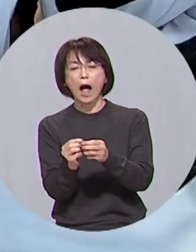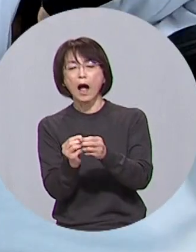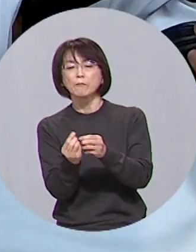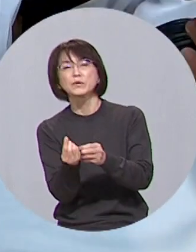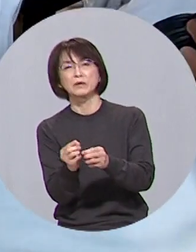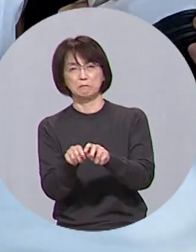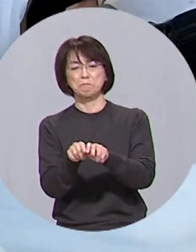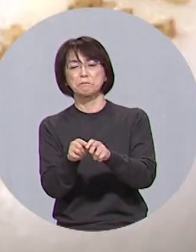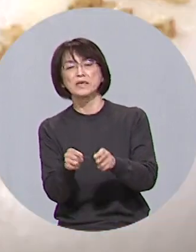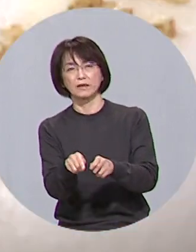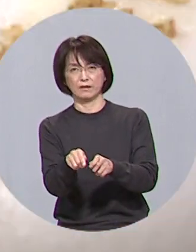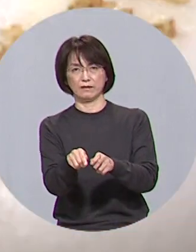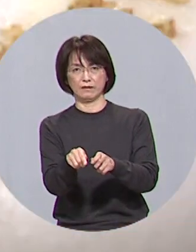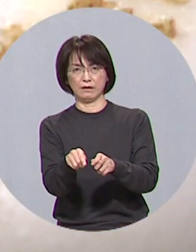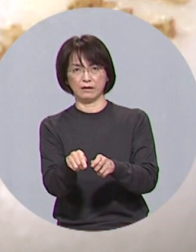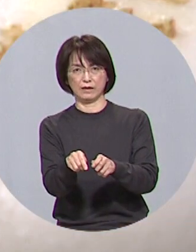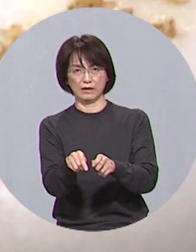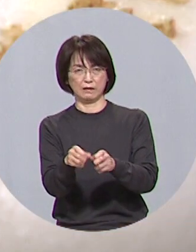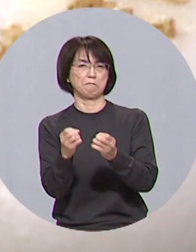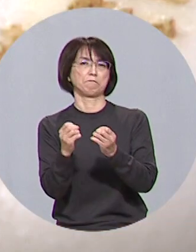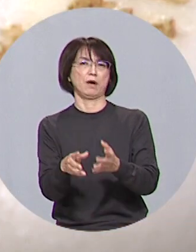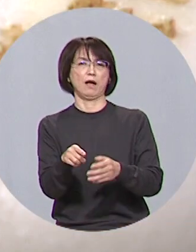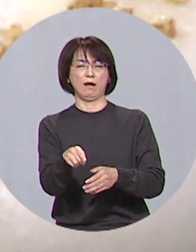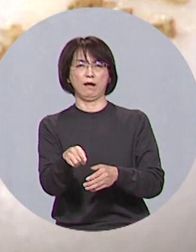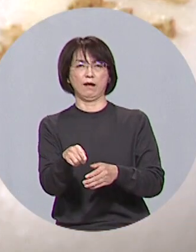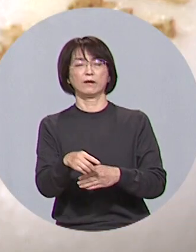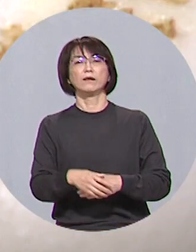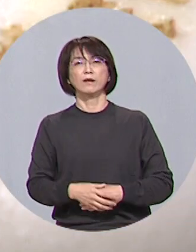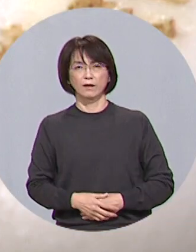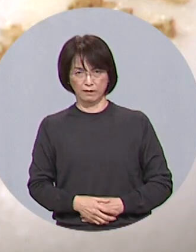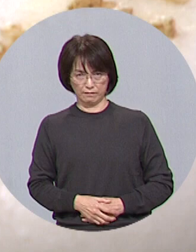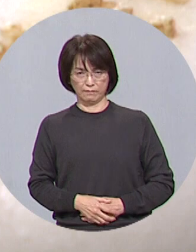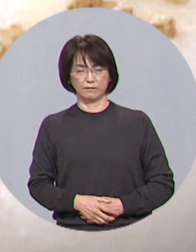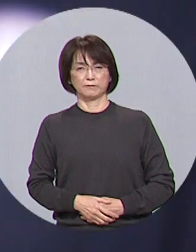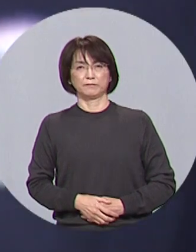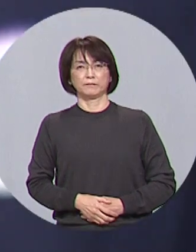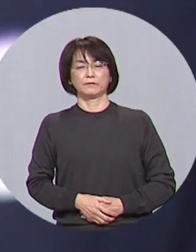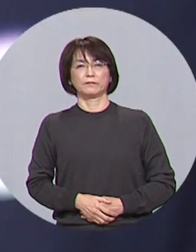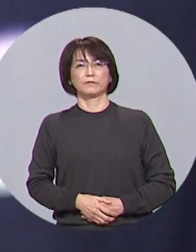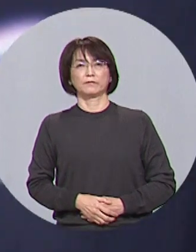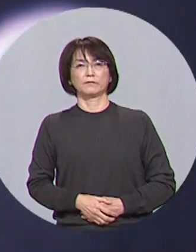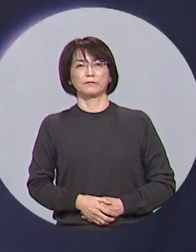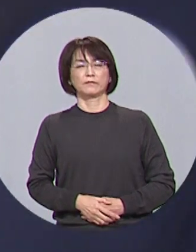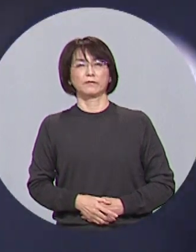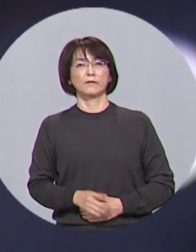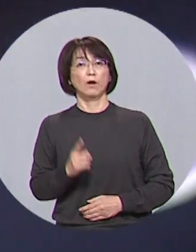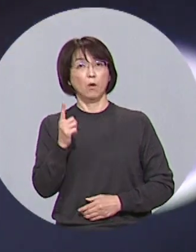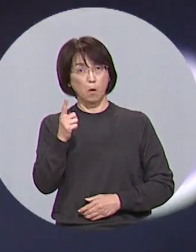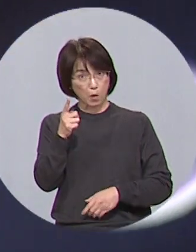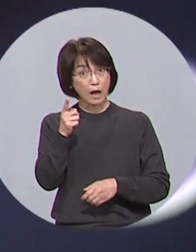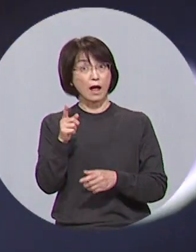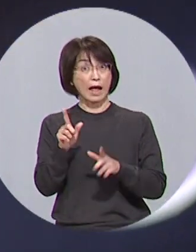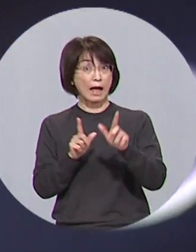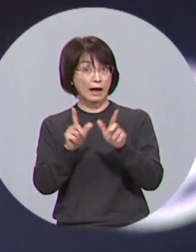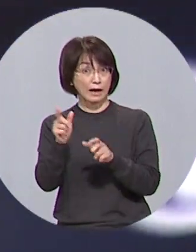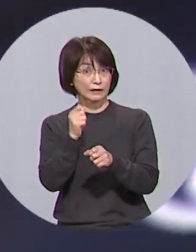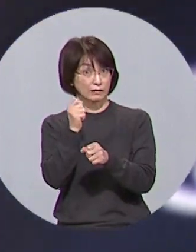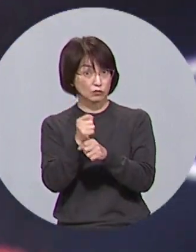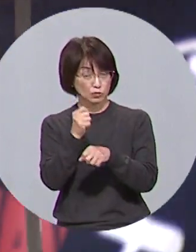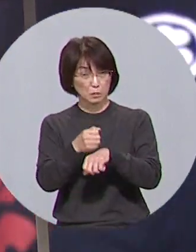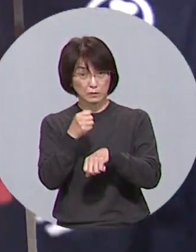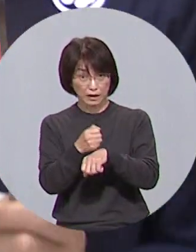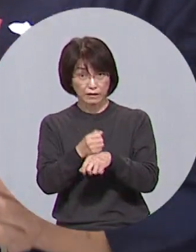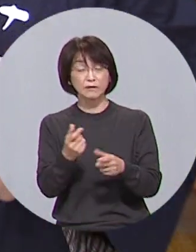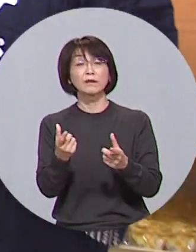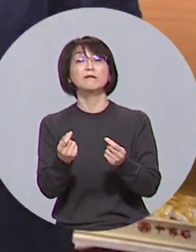ますね、あんが。 あ、ダメです。 ダメです、ほら、出ちゃってる。 いや、ジャッジ甘くないですか。 これはでも、これ作るのも大変ですよね。 そうですね、